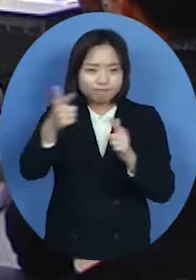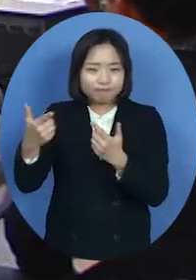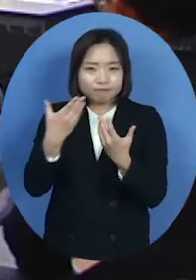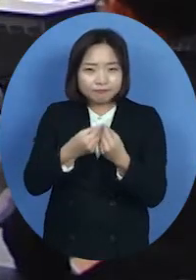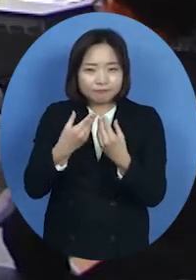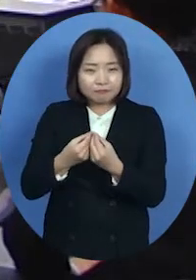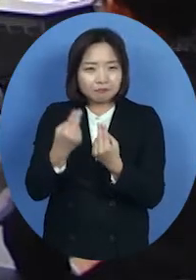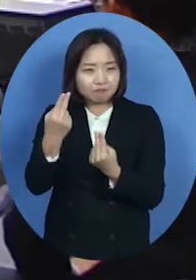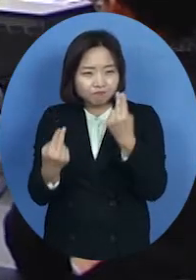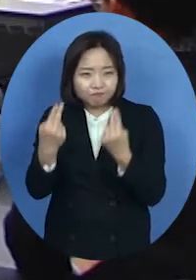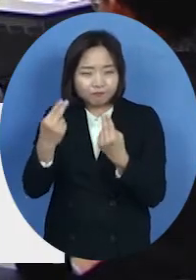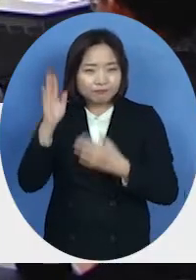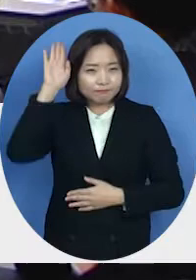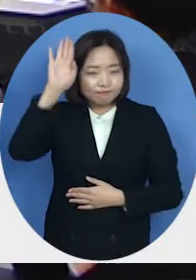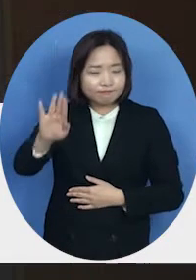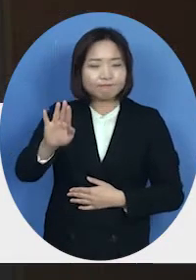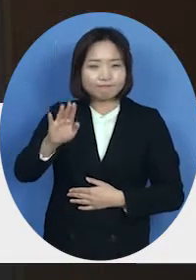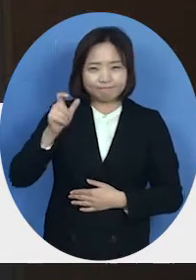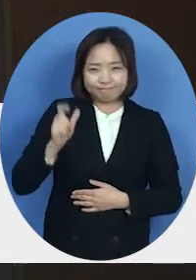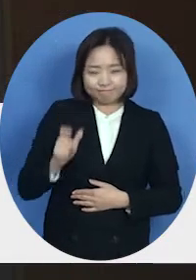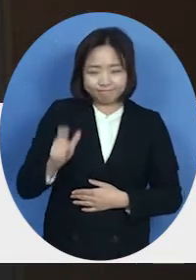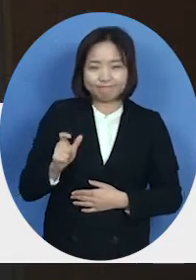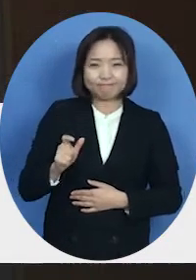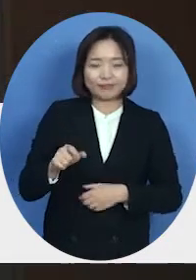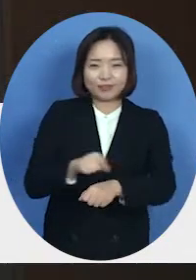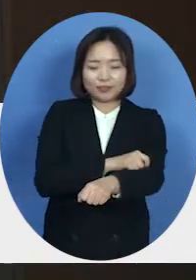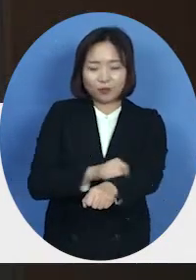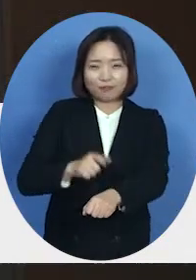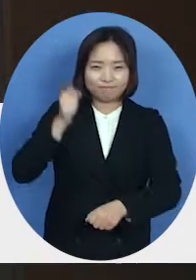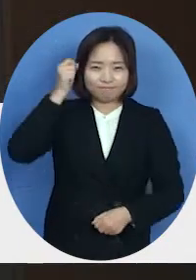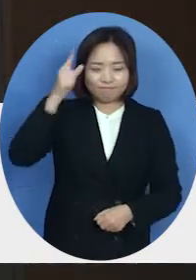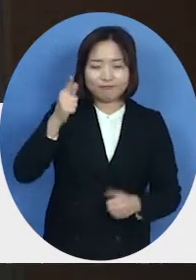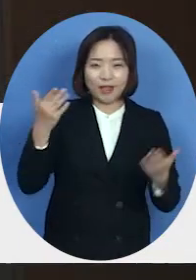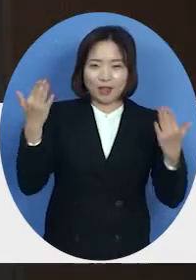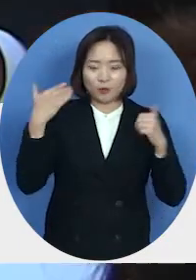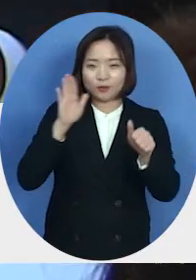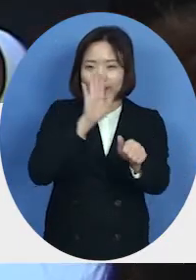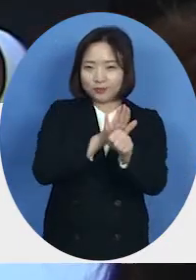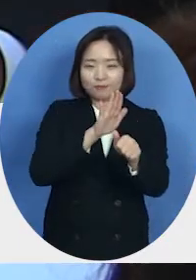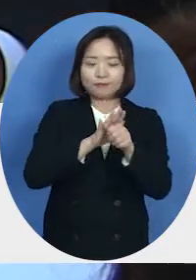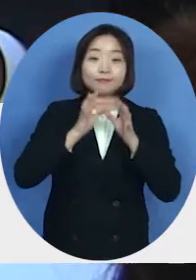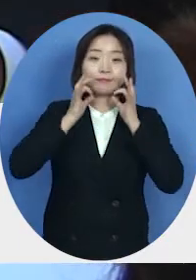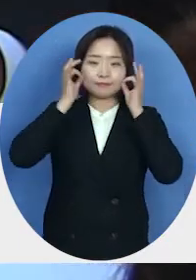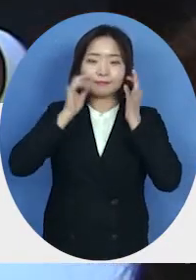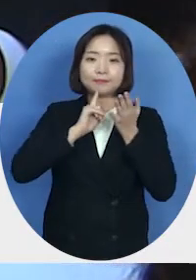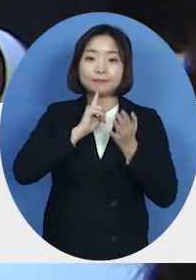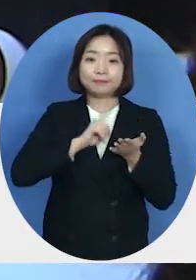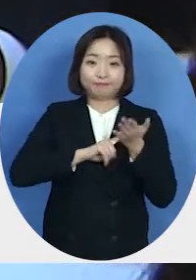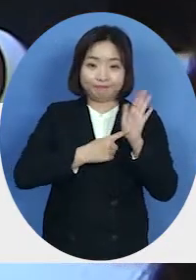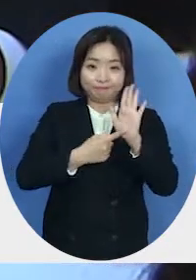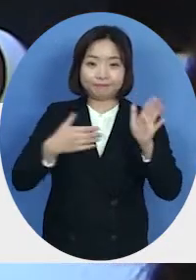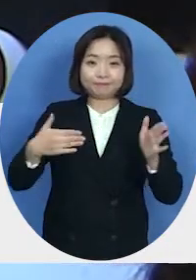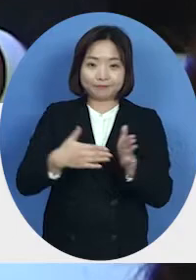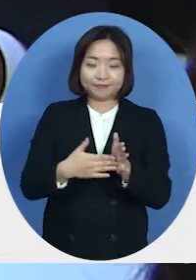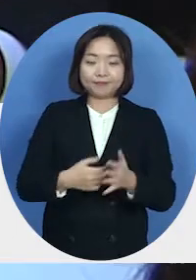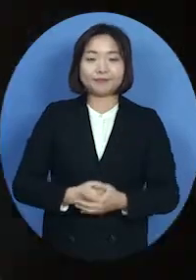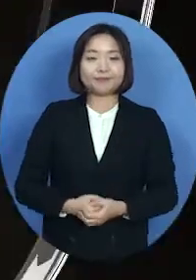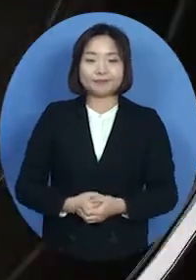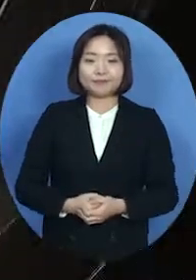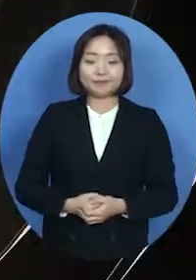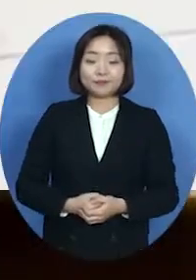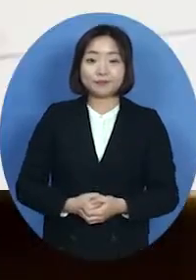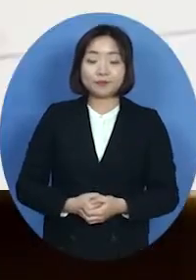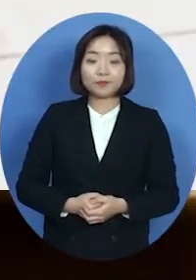사례를 비교 분석하여 향후 특색있고 넷이 있는 특성화 명문학교 육성 지원에 최선을 다하겠다고 밝혔습니다